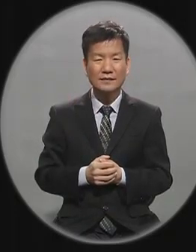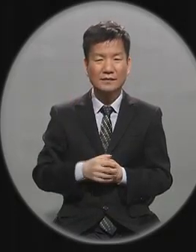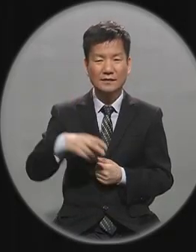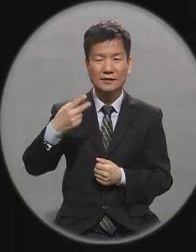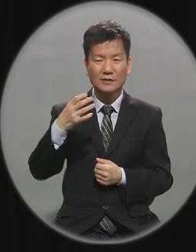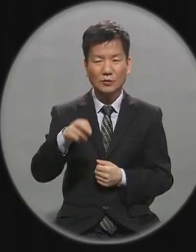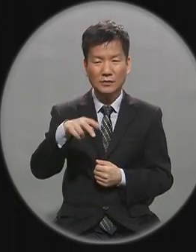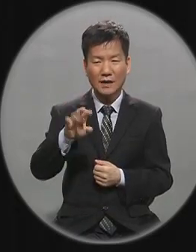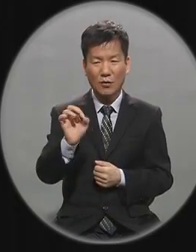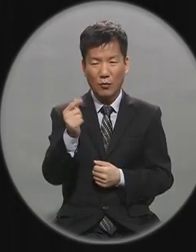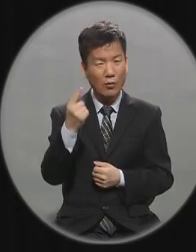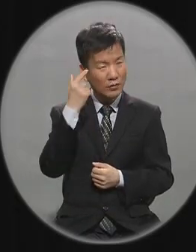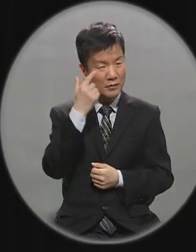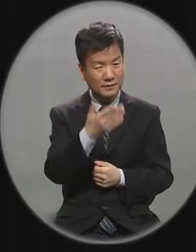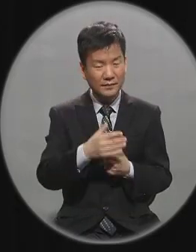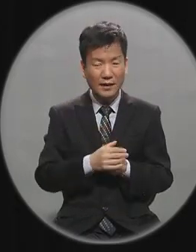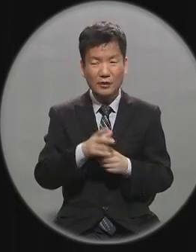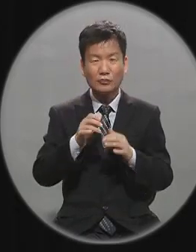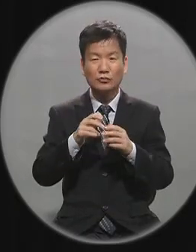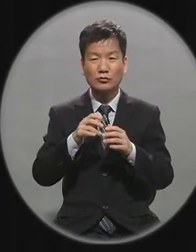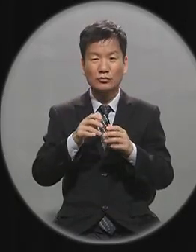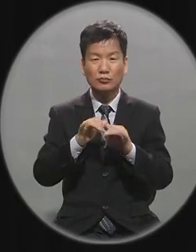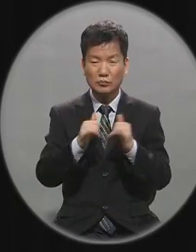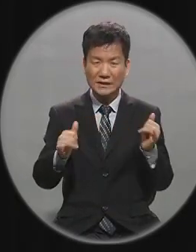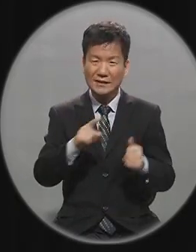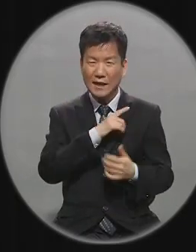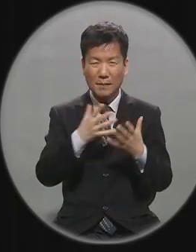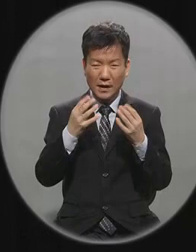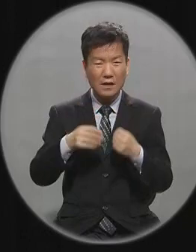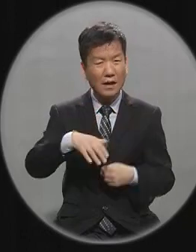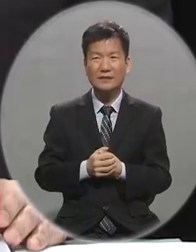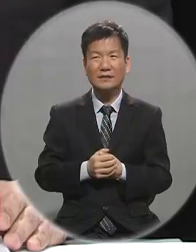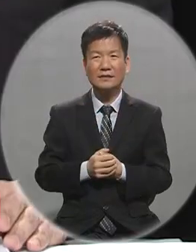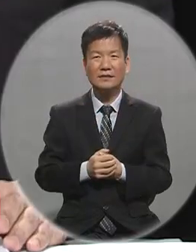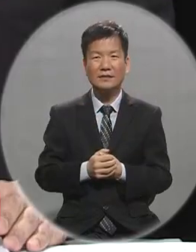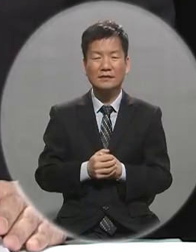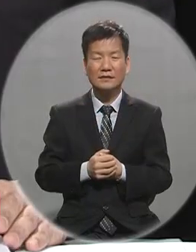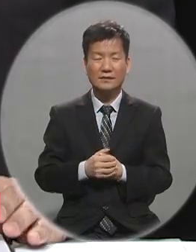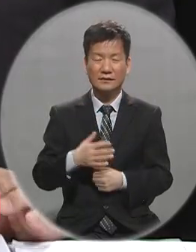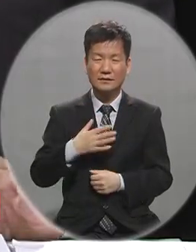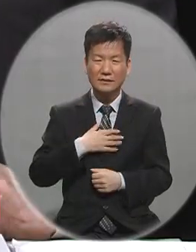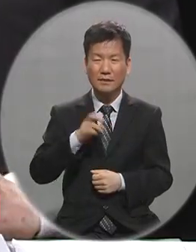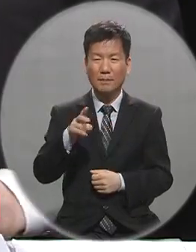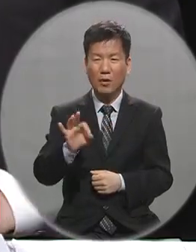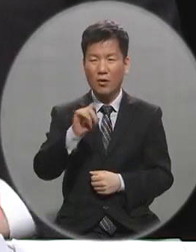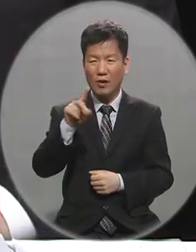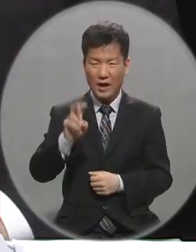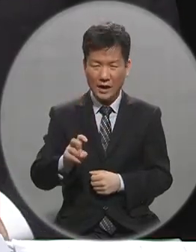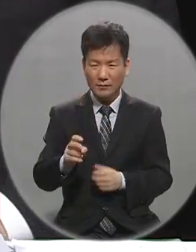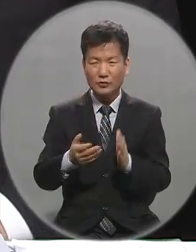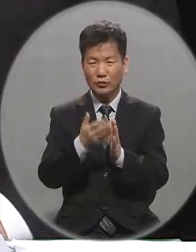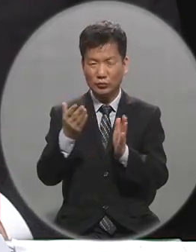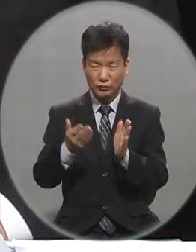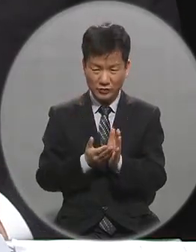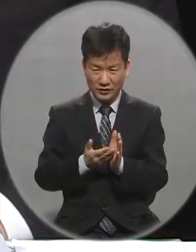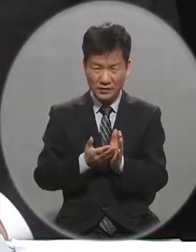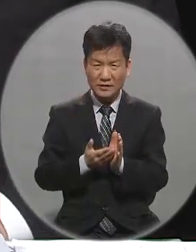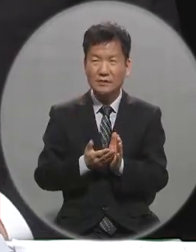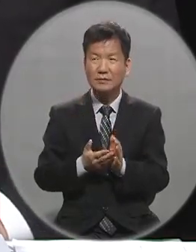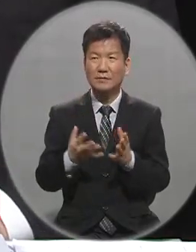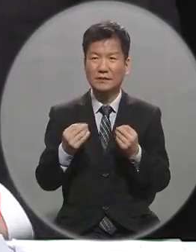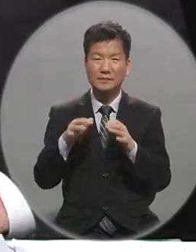후보님께 여쭙고 싶습니다. 주민들이 어디를 가장 많이 가시는 것 같습니까? 뭐 저는 명암저수지 중심으로 상당구는 생각을 하고